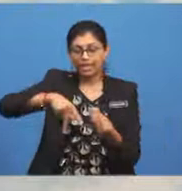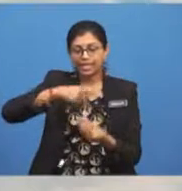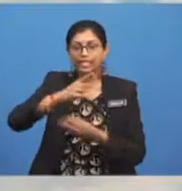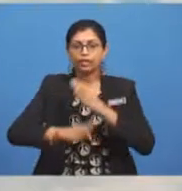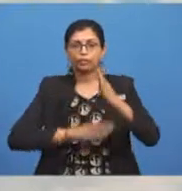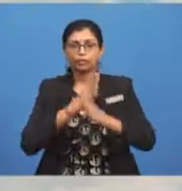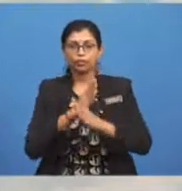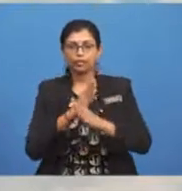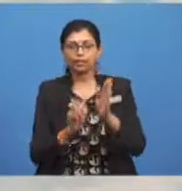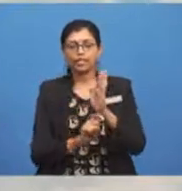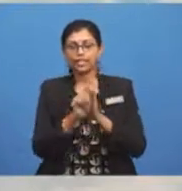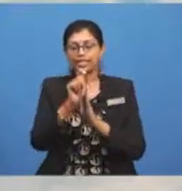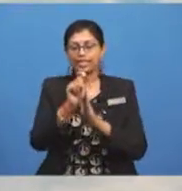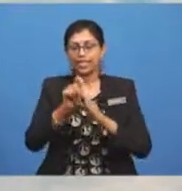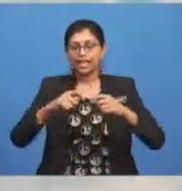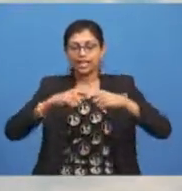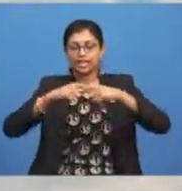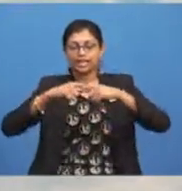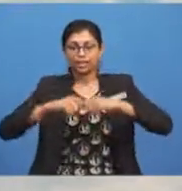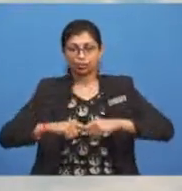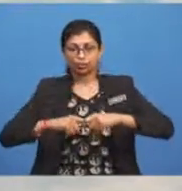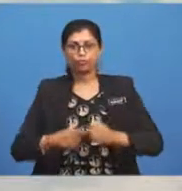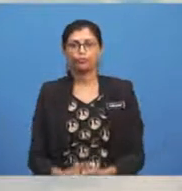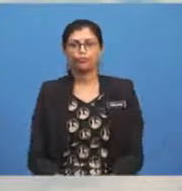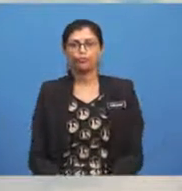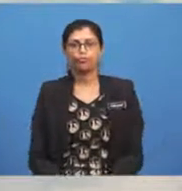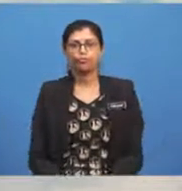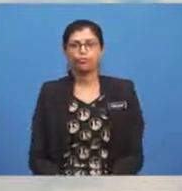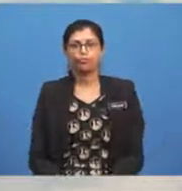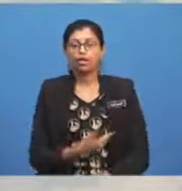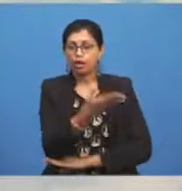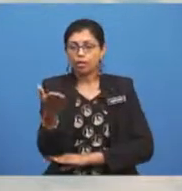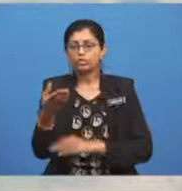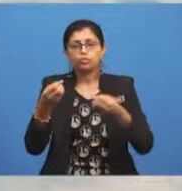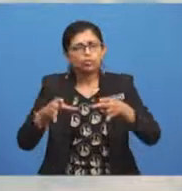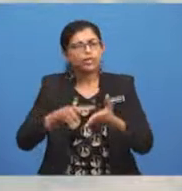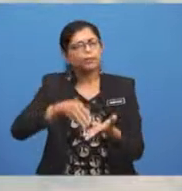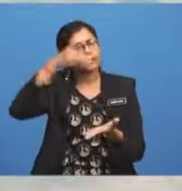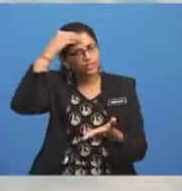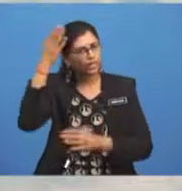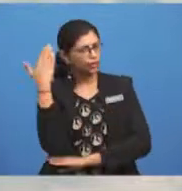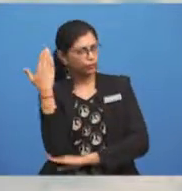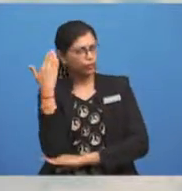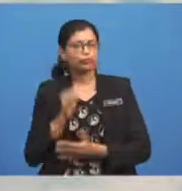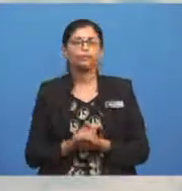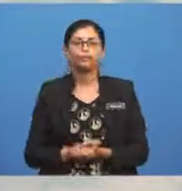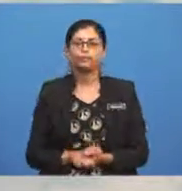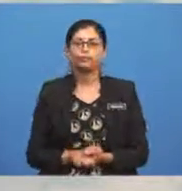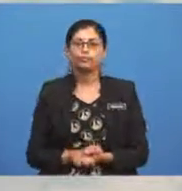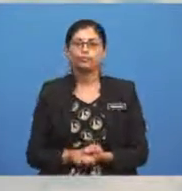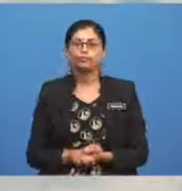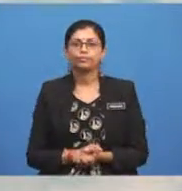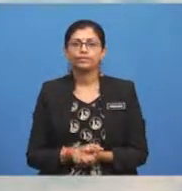ketinggian tertentu. Seperti yang telah murid pelajari pada unit 3.1 iaitu tentang